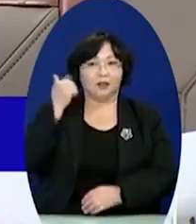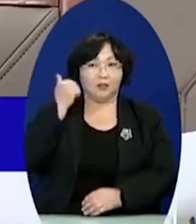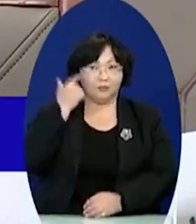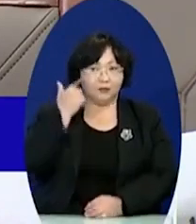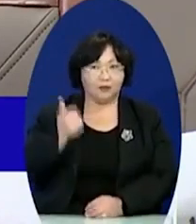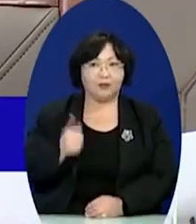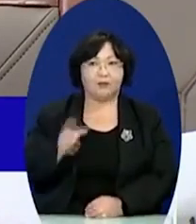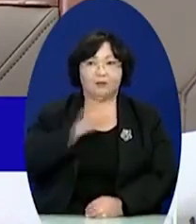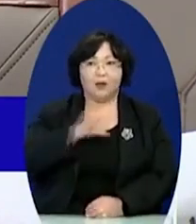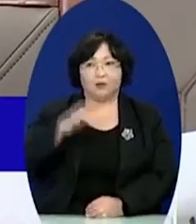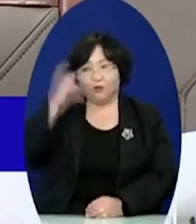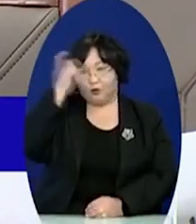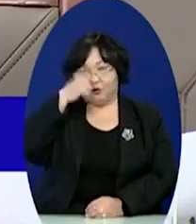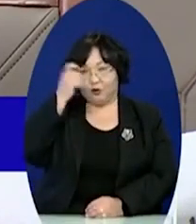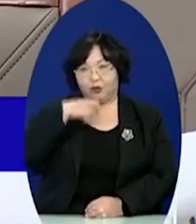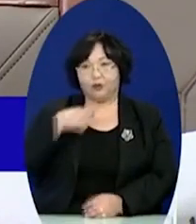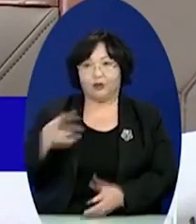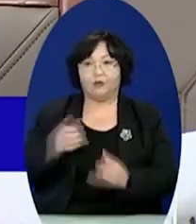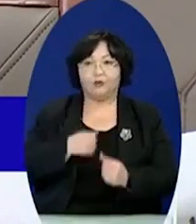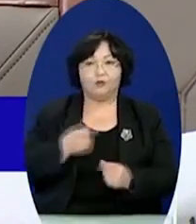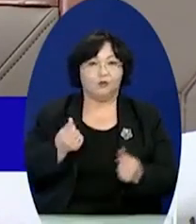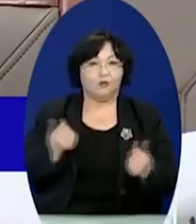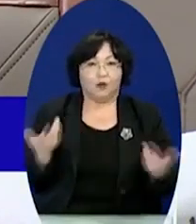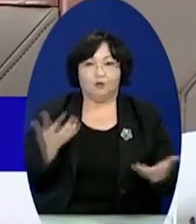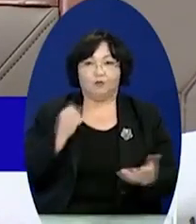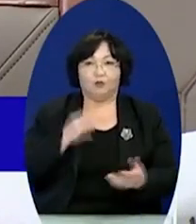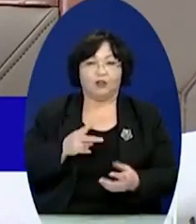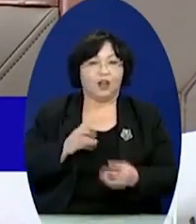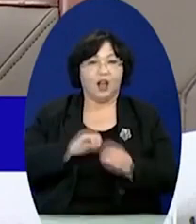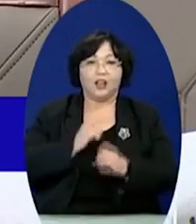байгууллагуудыг бүгдийг нь хөсөлж явуун. Тэд нар мөнгөгүй бол хөдлөхгүй.